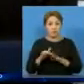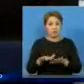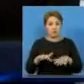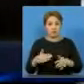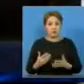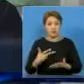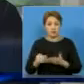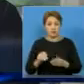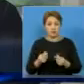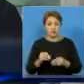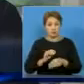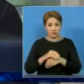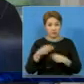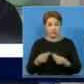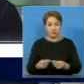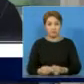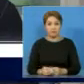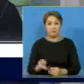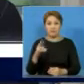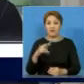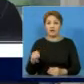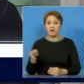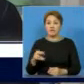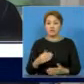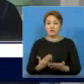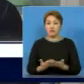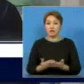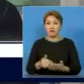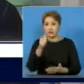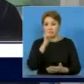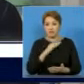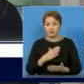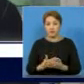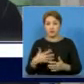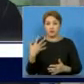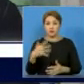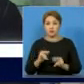алуға қаржы берілген. Осы қаңтар айынан бері 50 шақты ұстазға